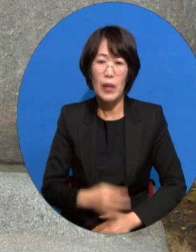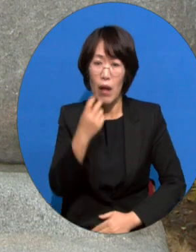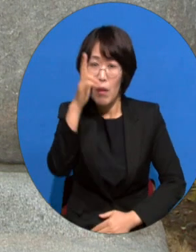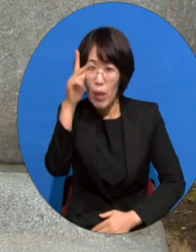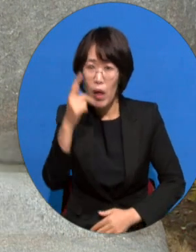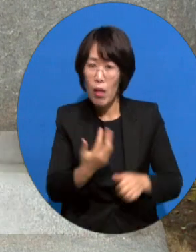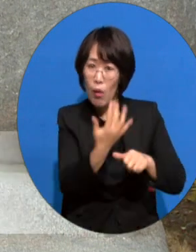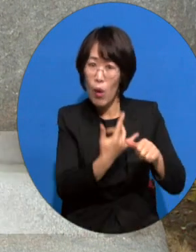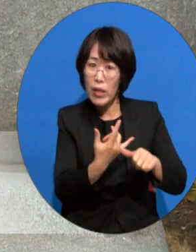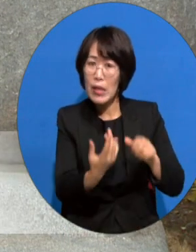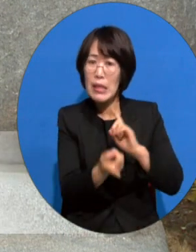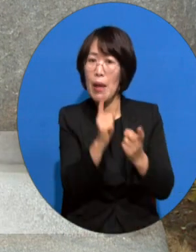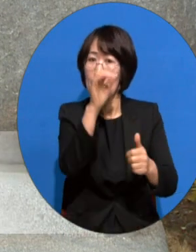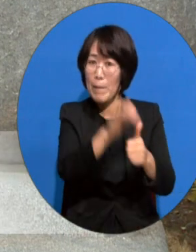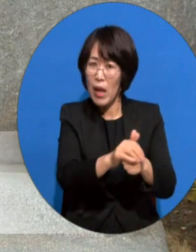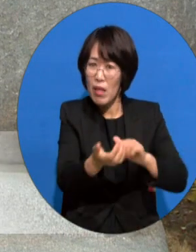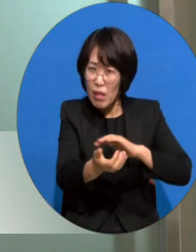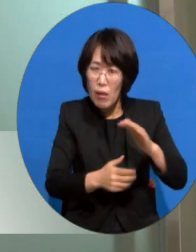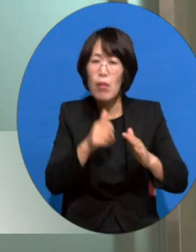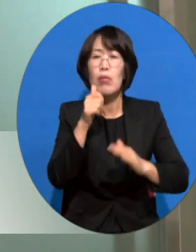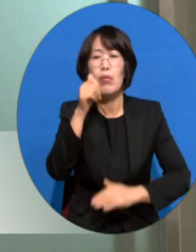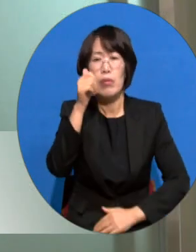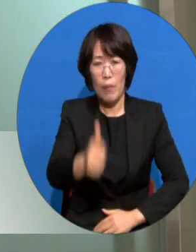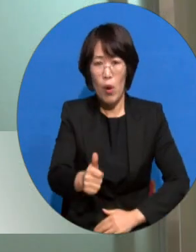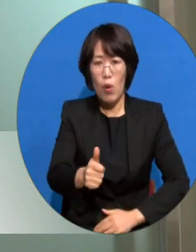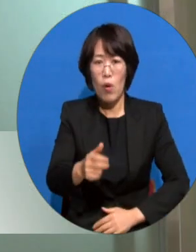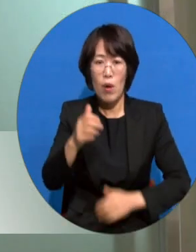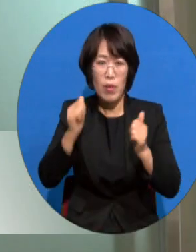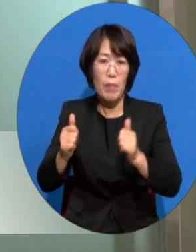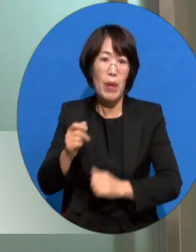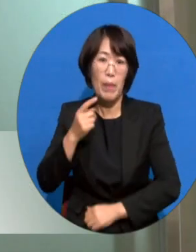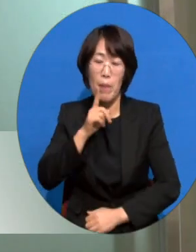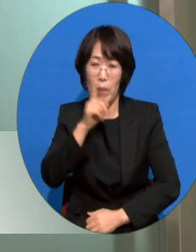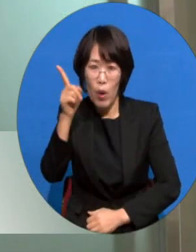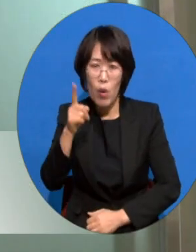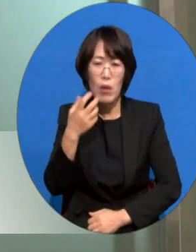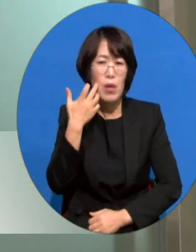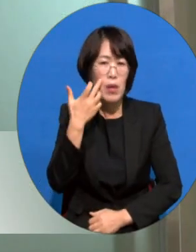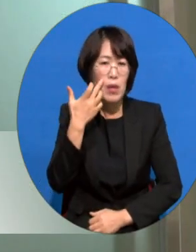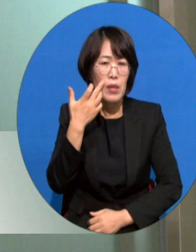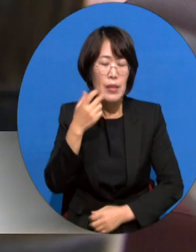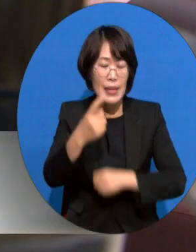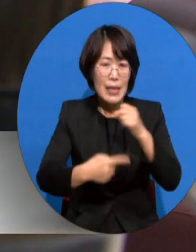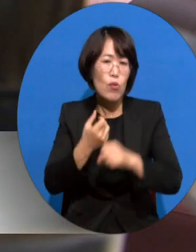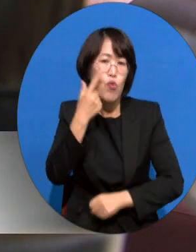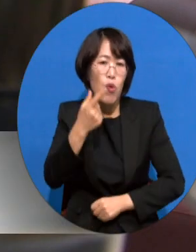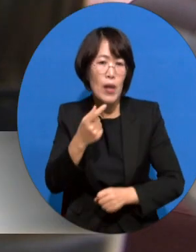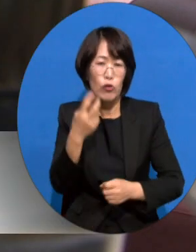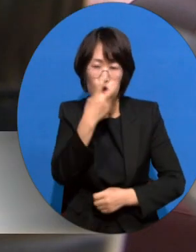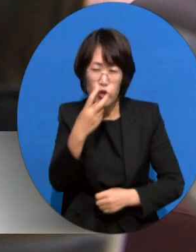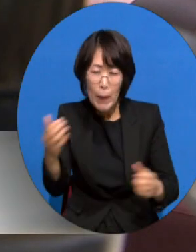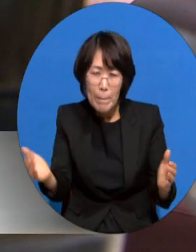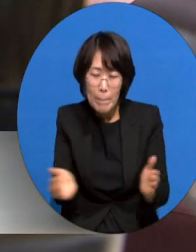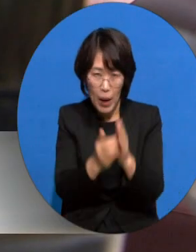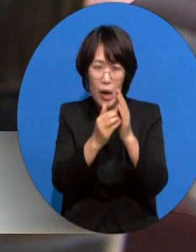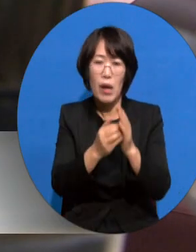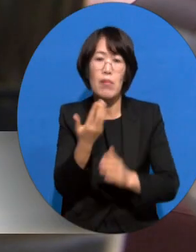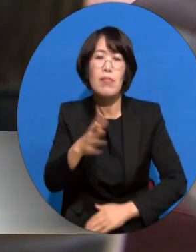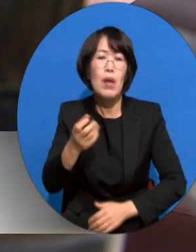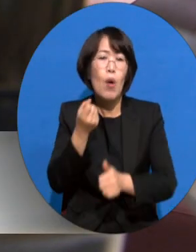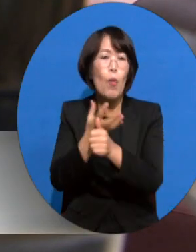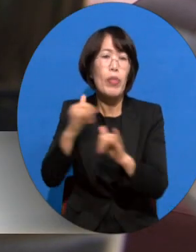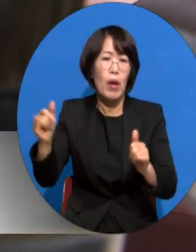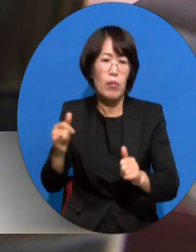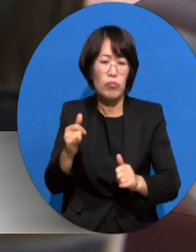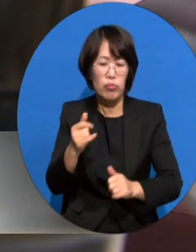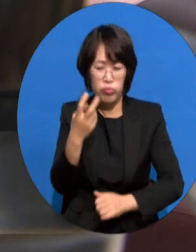검찰은 화장장 위탁업체 전 대표를 재판에 넘기고 18개월간 수사를 매듭지었지만 고발인은 수사가 불충분하다며